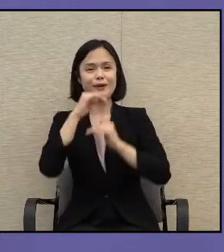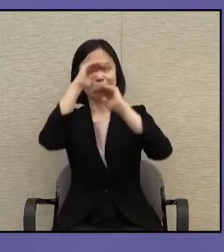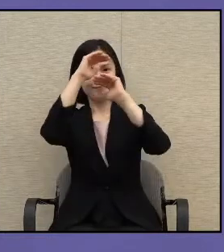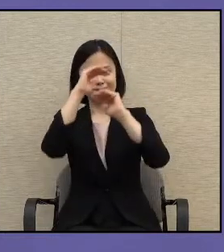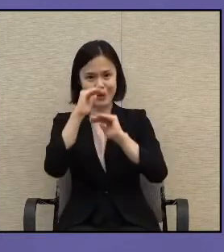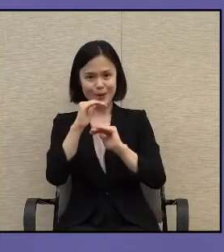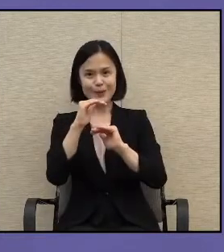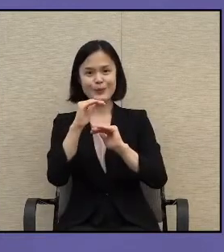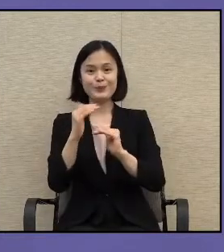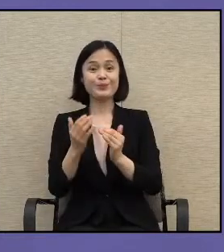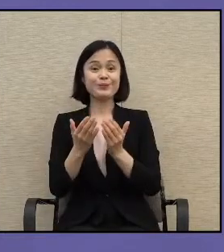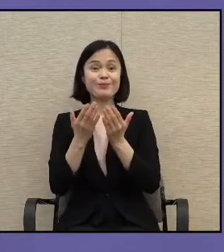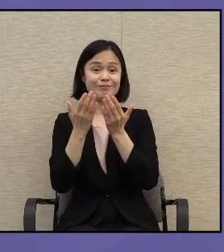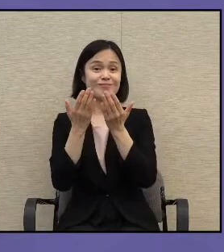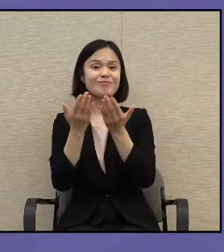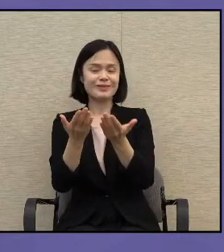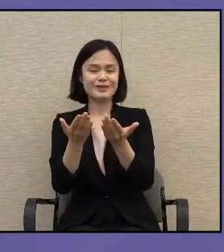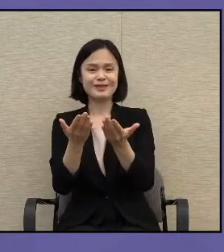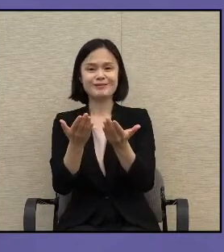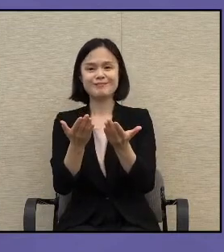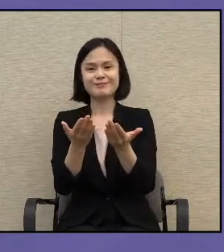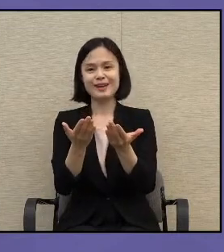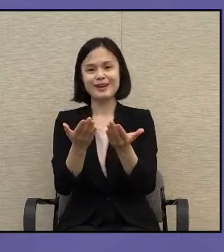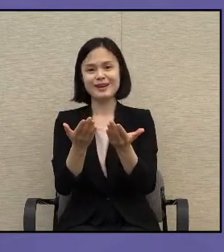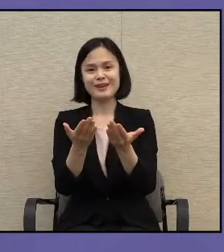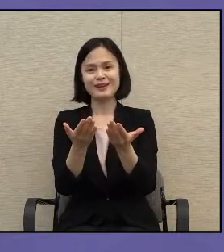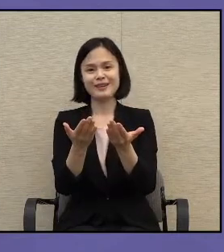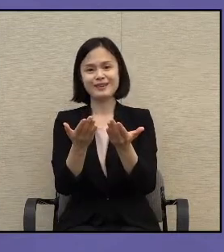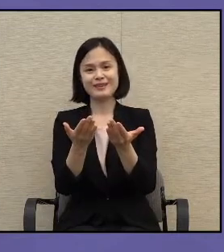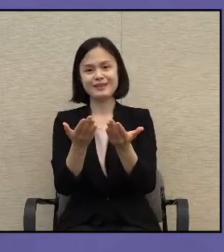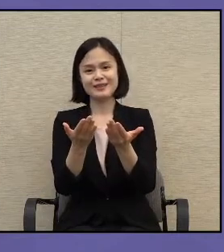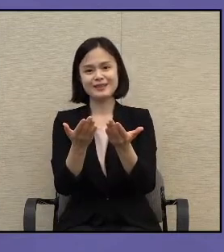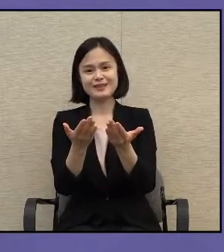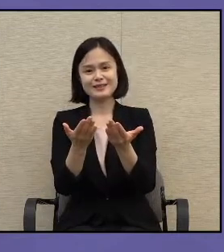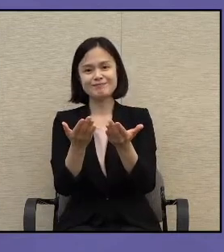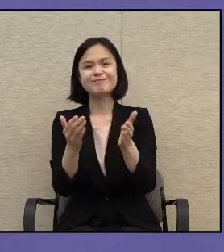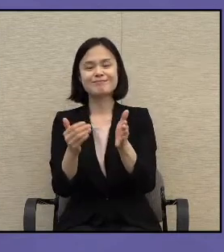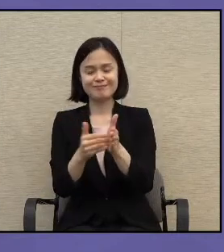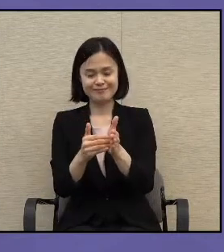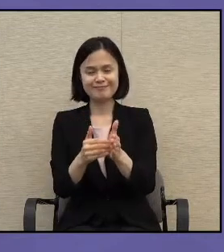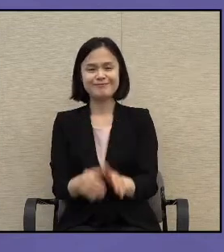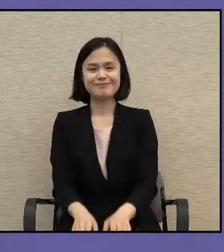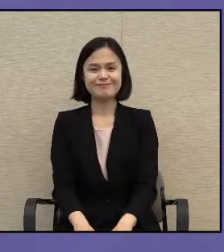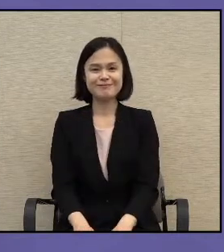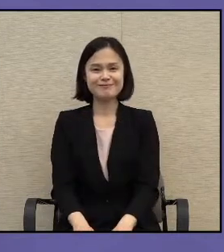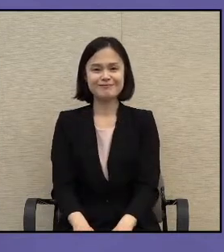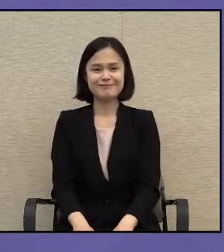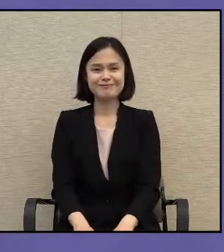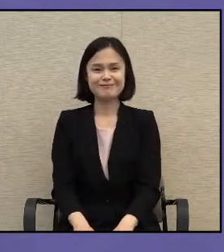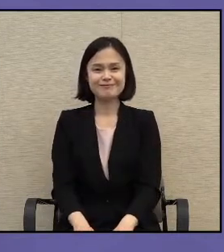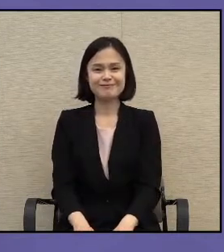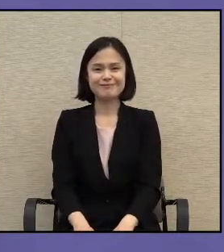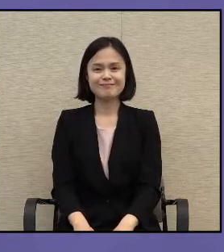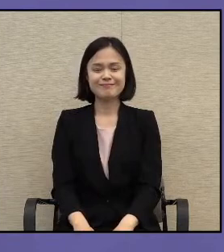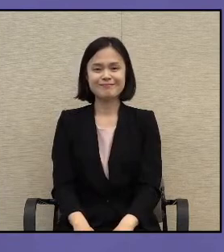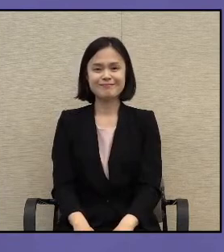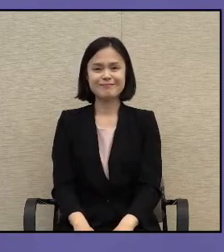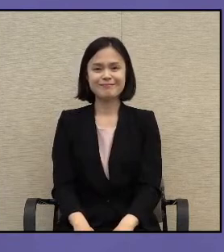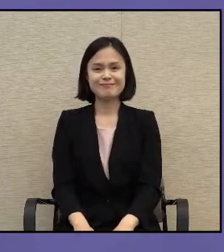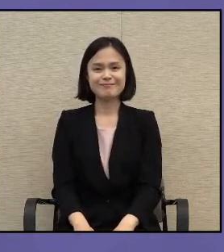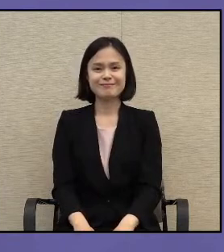사회적 요소와 개인적 차원의 사회적 요소를 이제 구분을 해서 말씀드렸었는데 이렇게